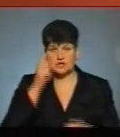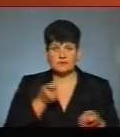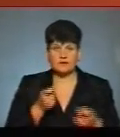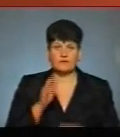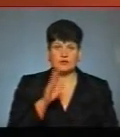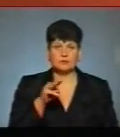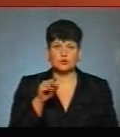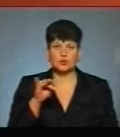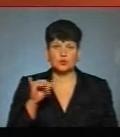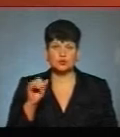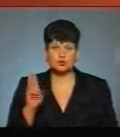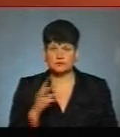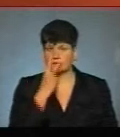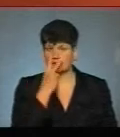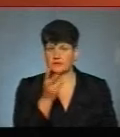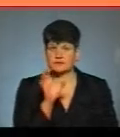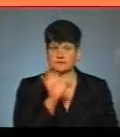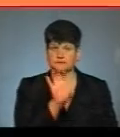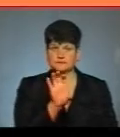Володимир Труш. Дивимося його коментар.